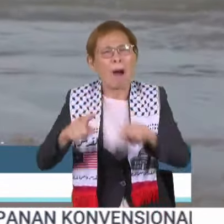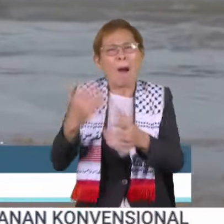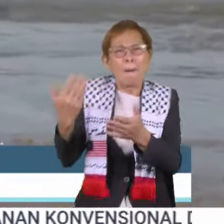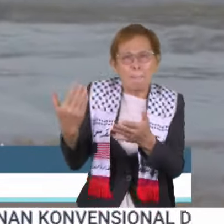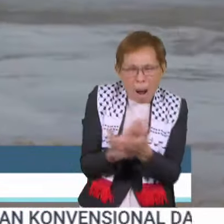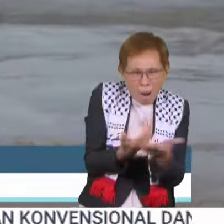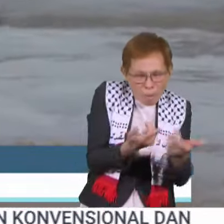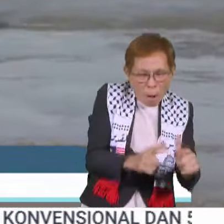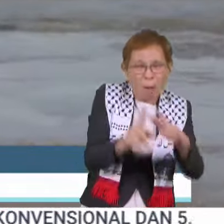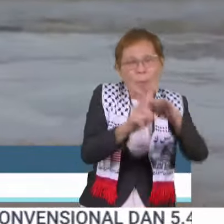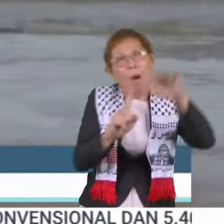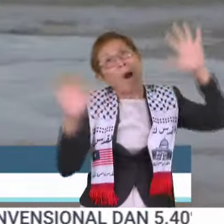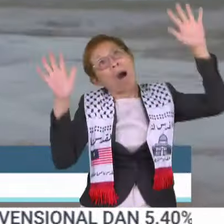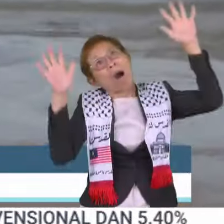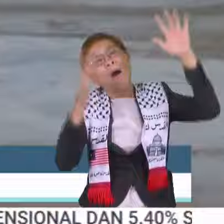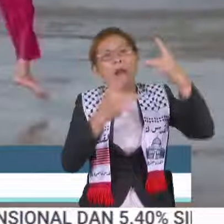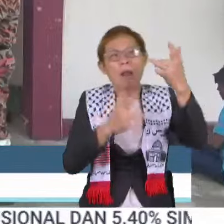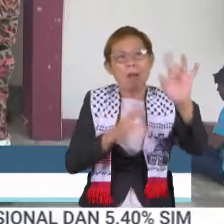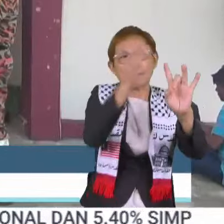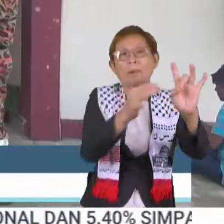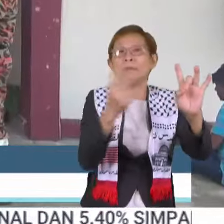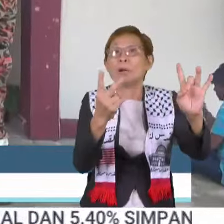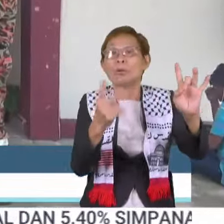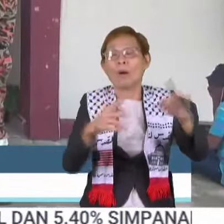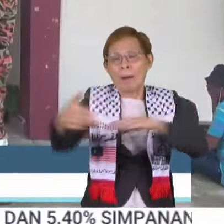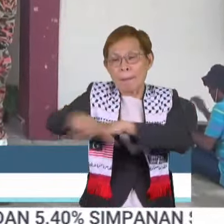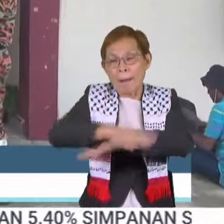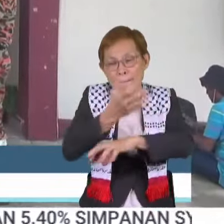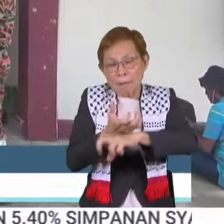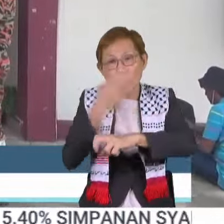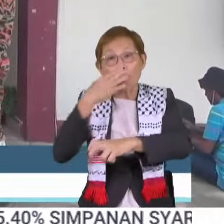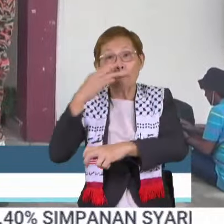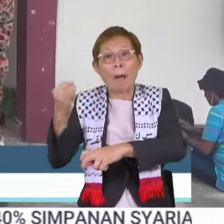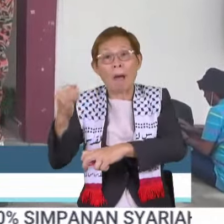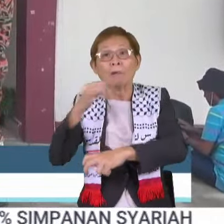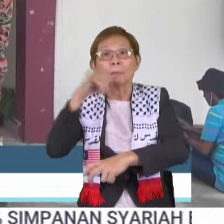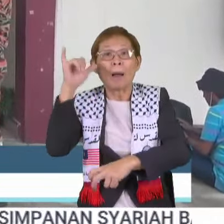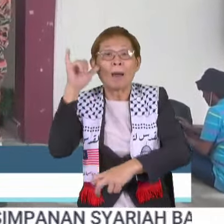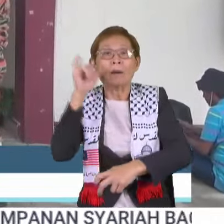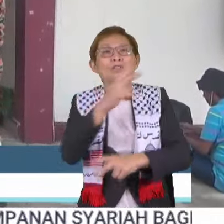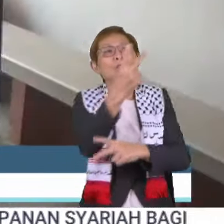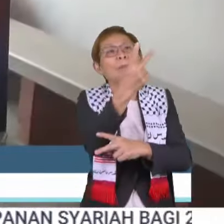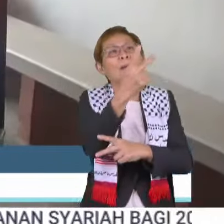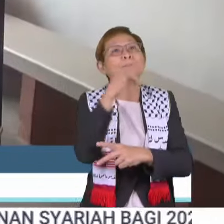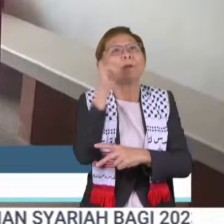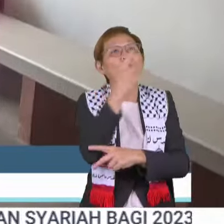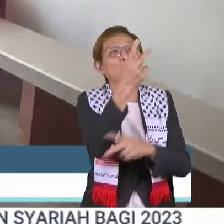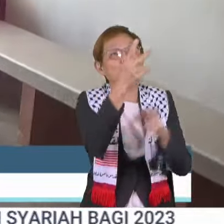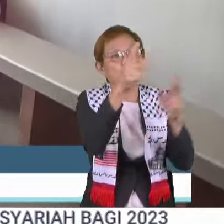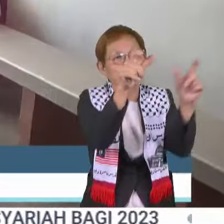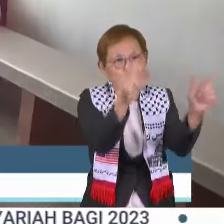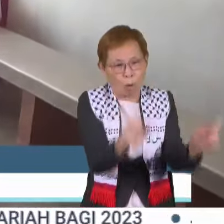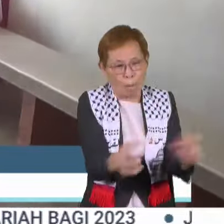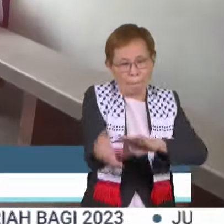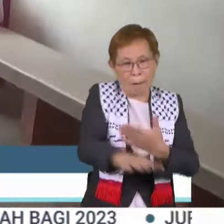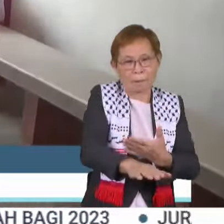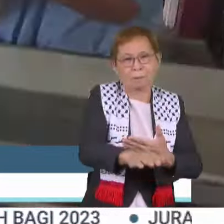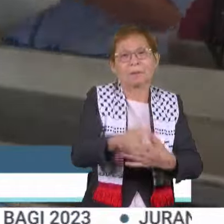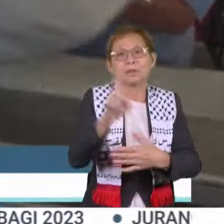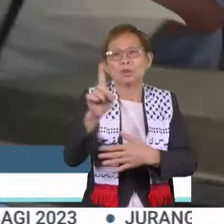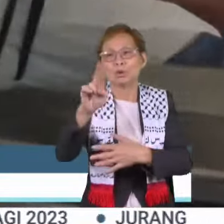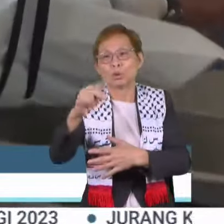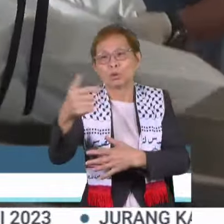saja kejadian lemas berlaku 18 Februari lalu di Pantai Batu buruk semalam dua lagi nyawa terkorban di pantai teluk lipat